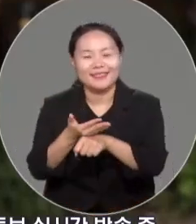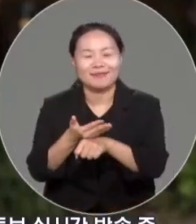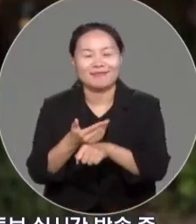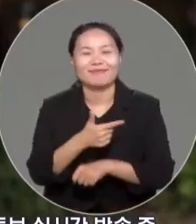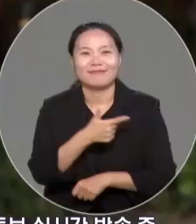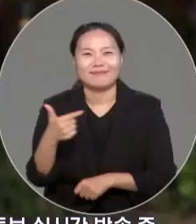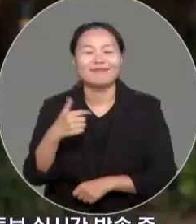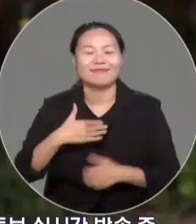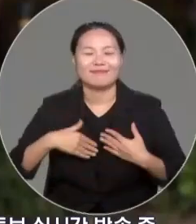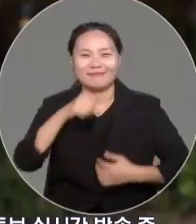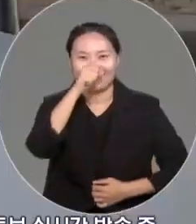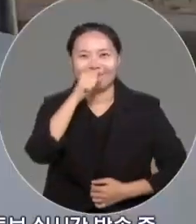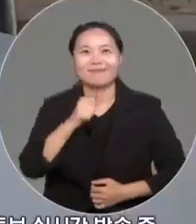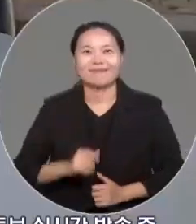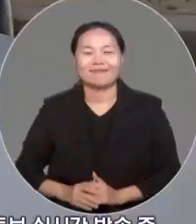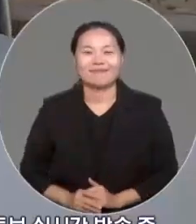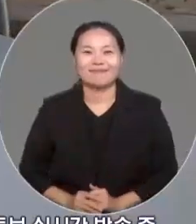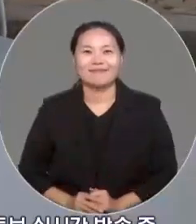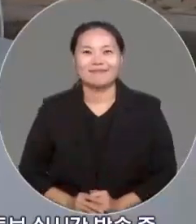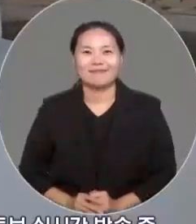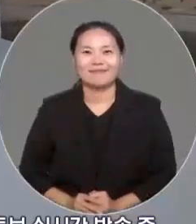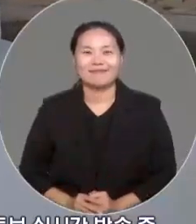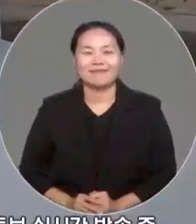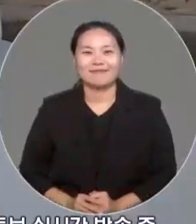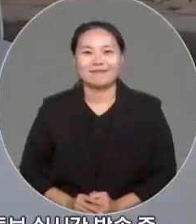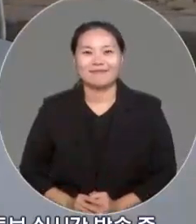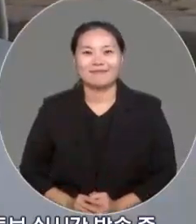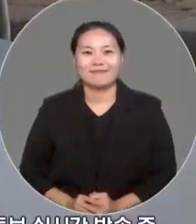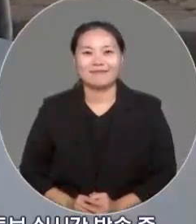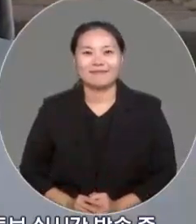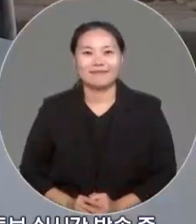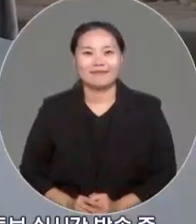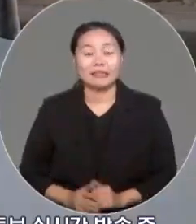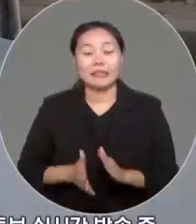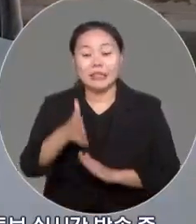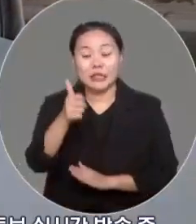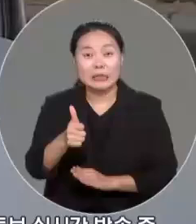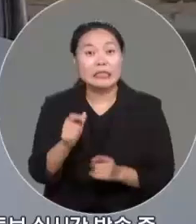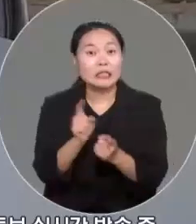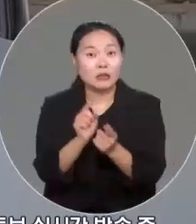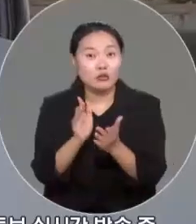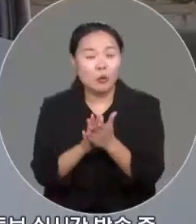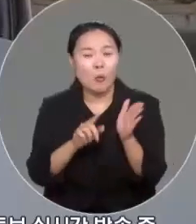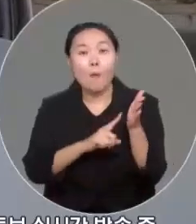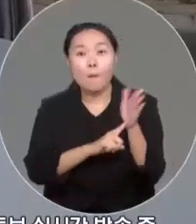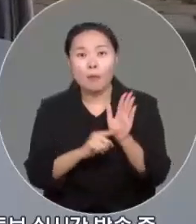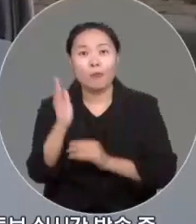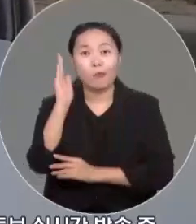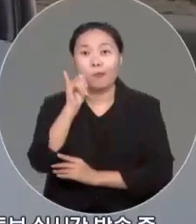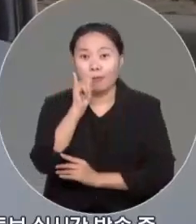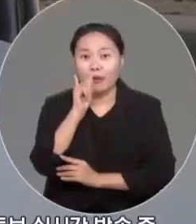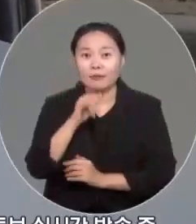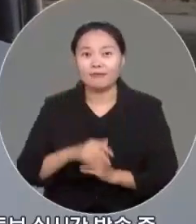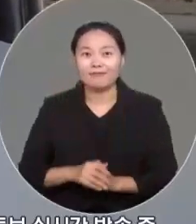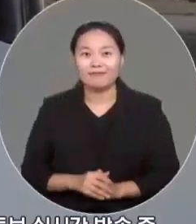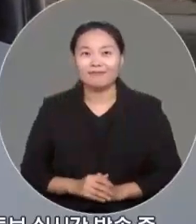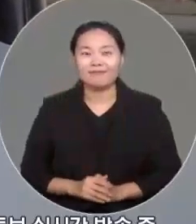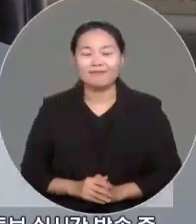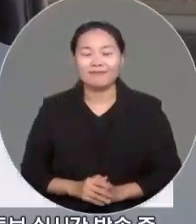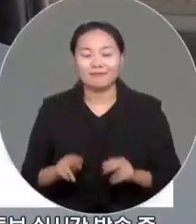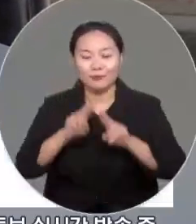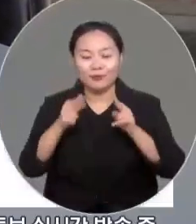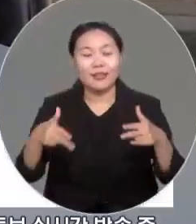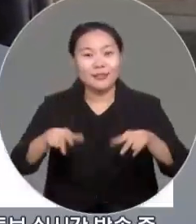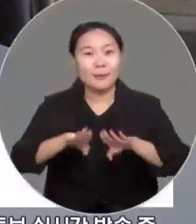것 같습니다. 예, 너무 기쁜 네. 소식입니다. 맞습니다. 예. 현장에서 시장님이 직접 프레젠테이션도 하시던데 이 2028